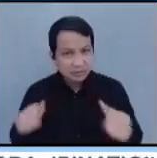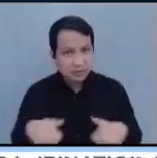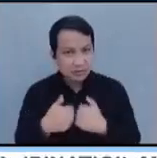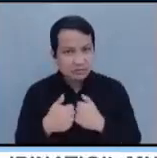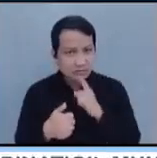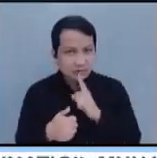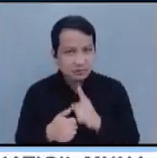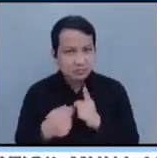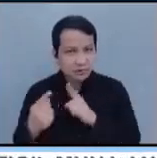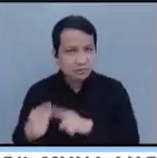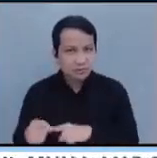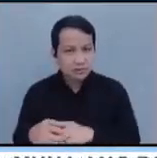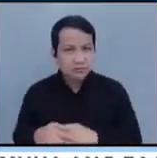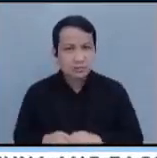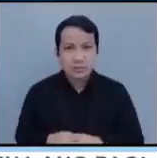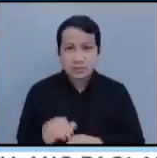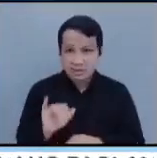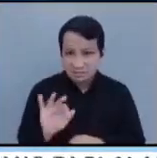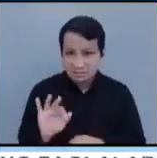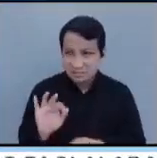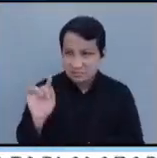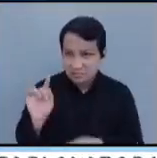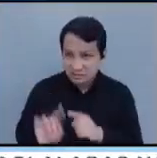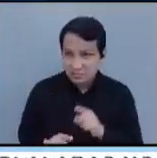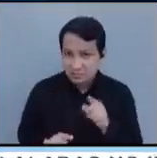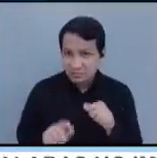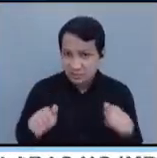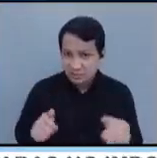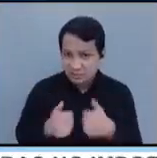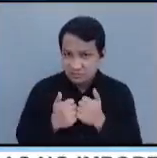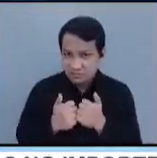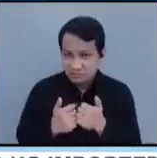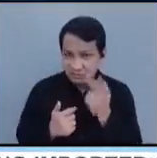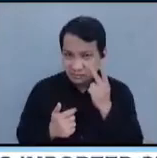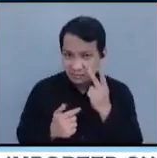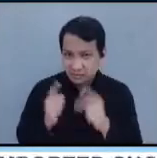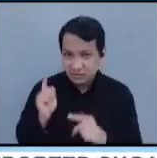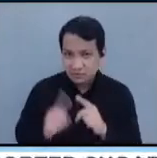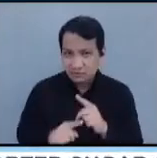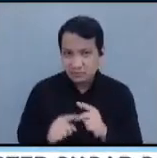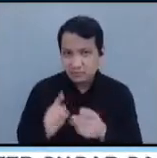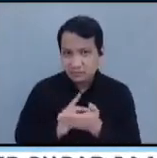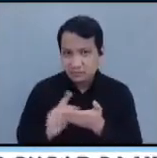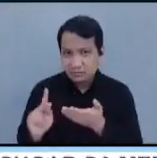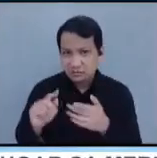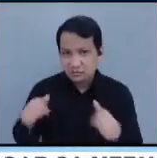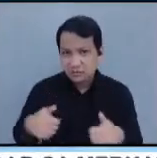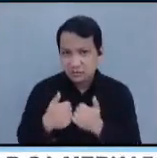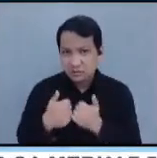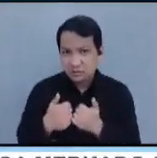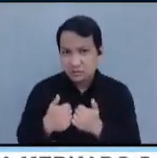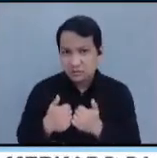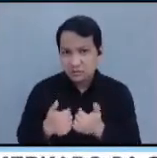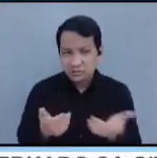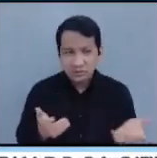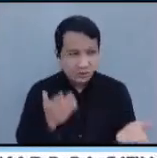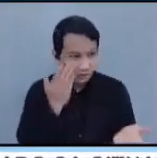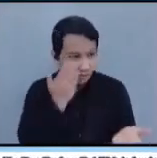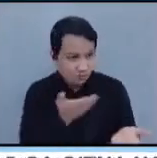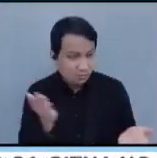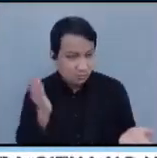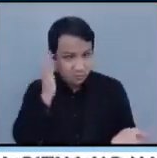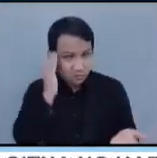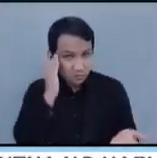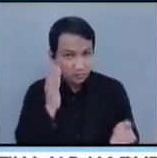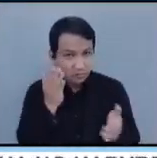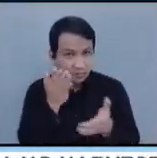posible namang pure accident ito if it's a pure accident Does anybody have to go to jail